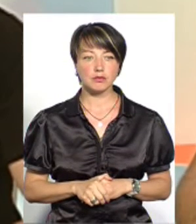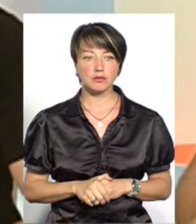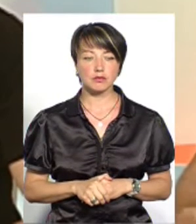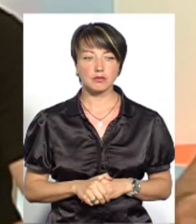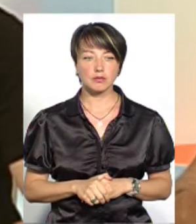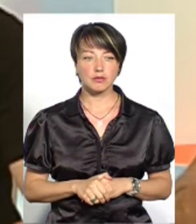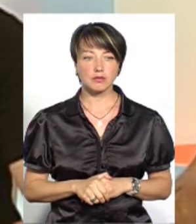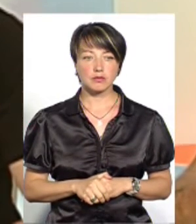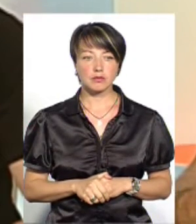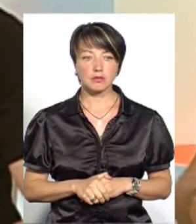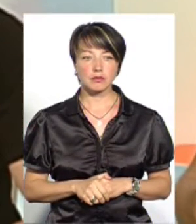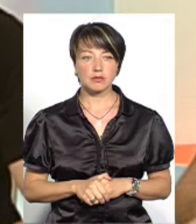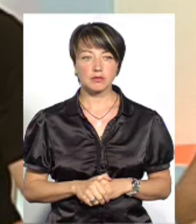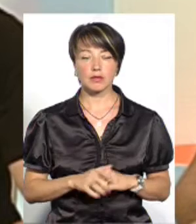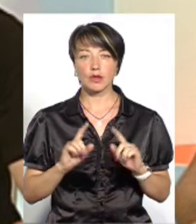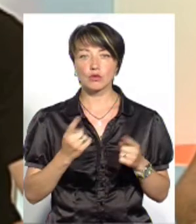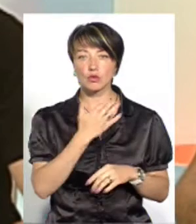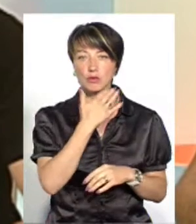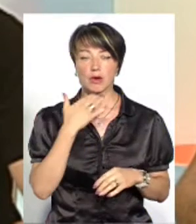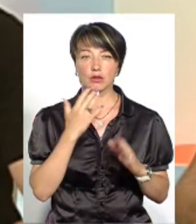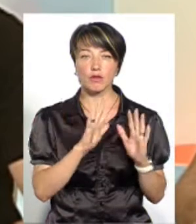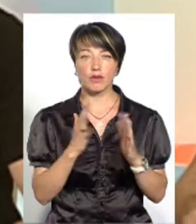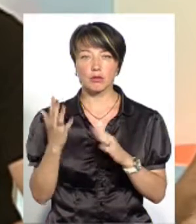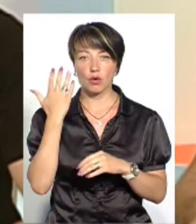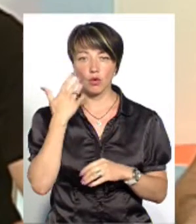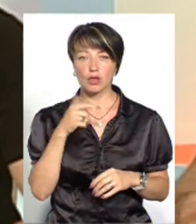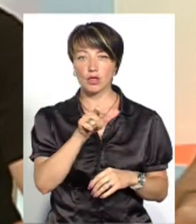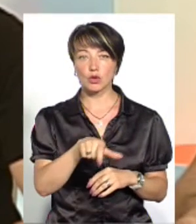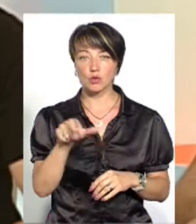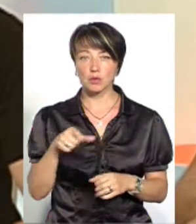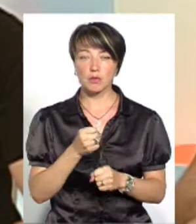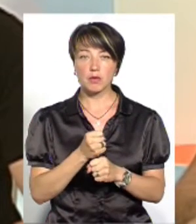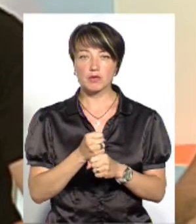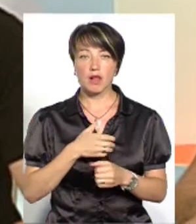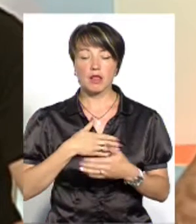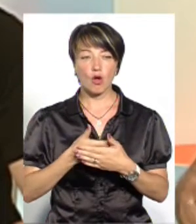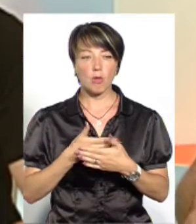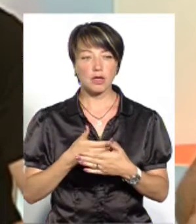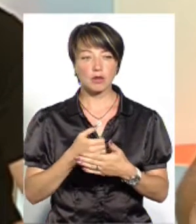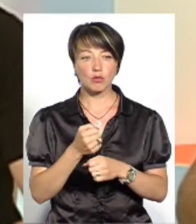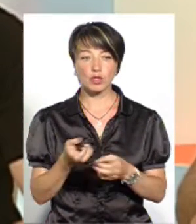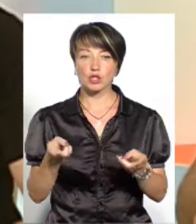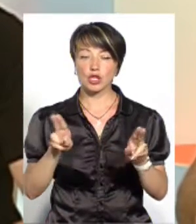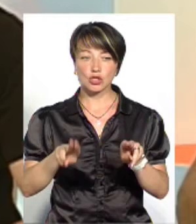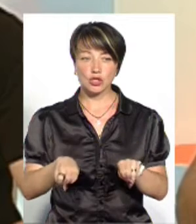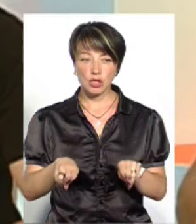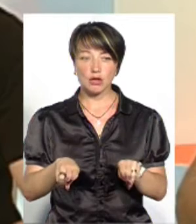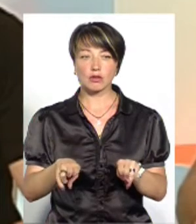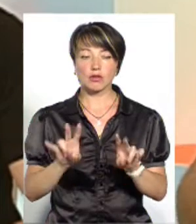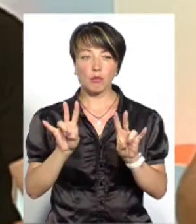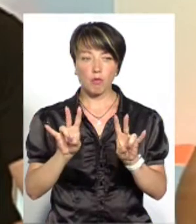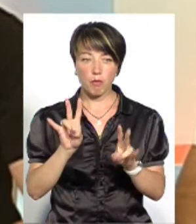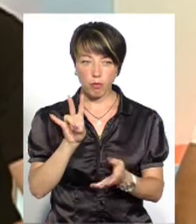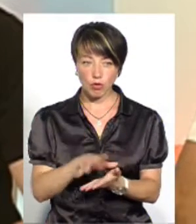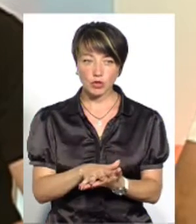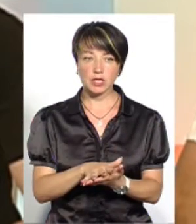нарахована. І от дуже багато випадків, коли люди, які попрацювали на громадських роботах, залишаються вже на постійне місце